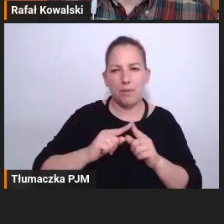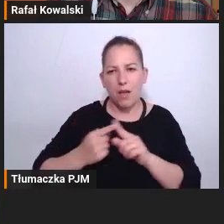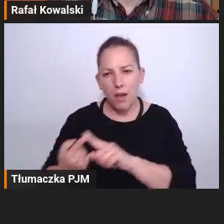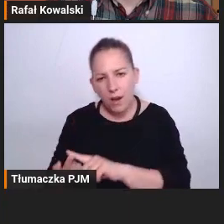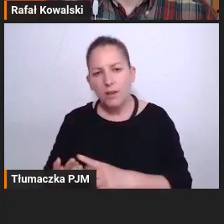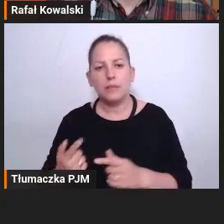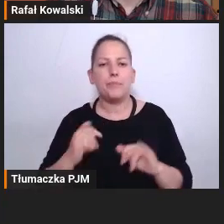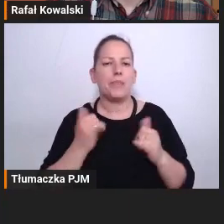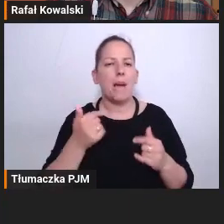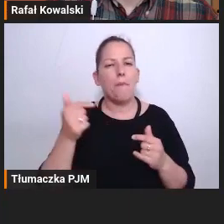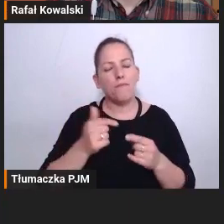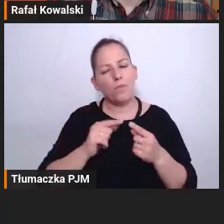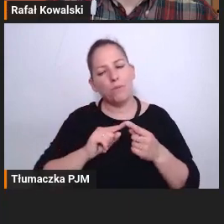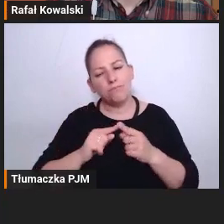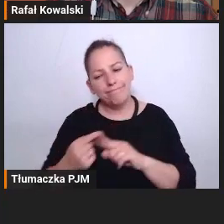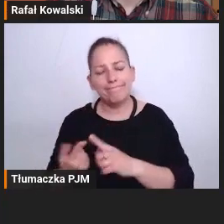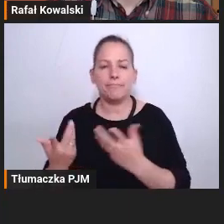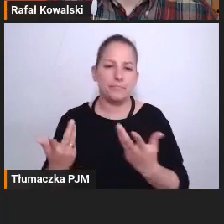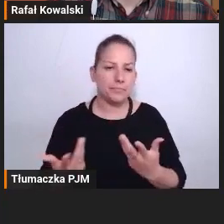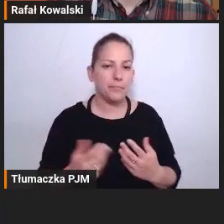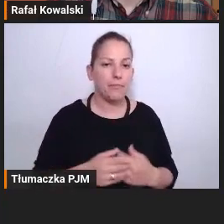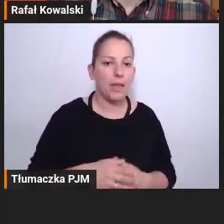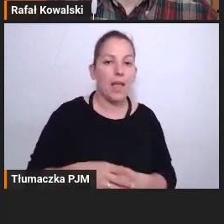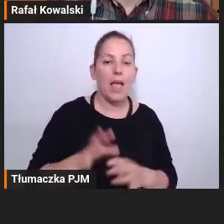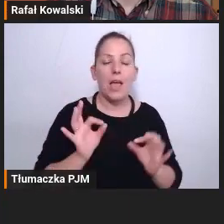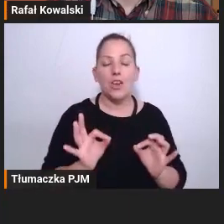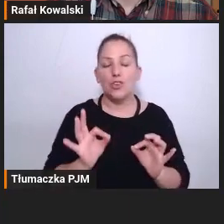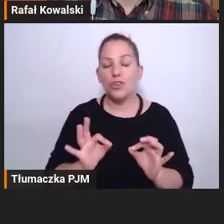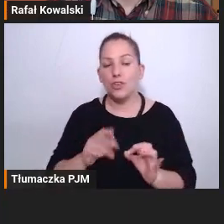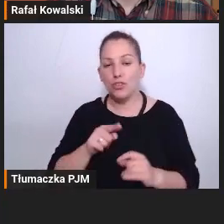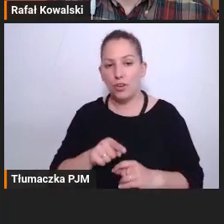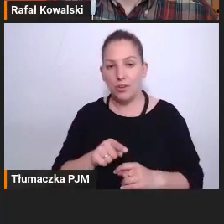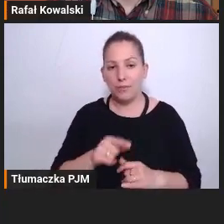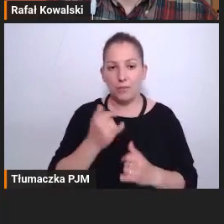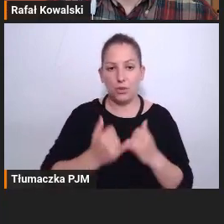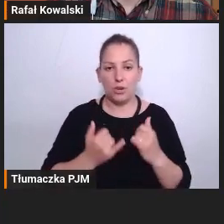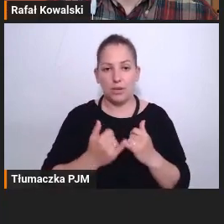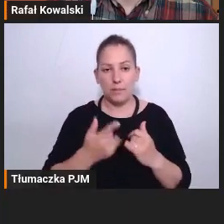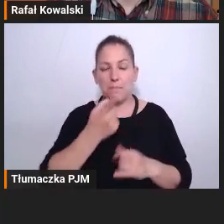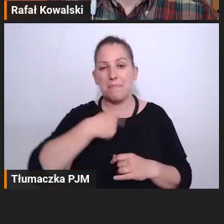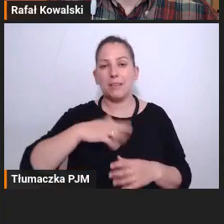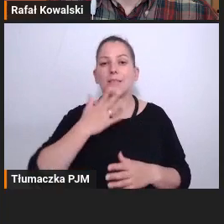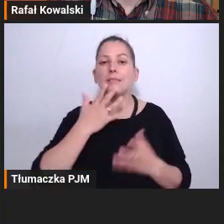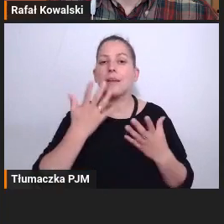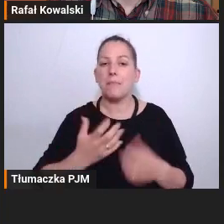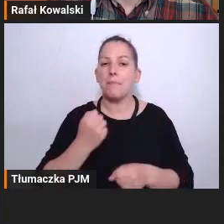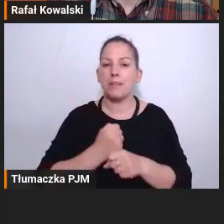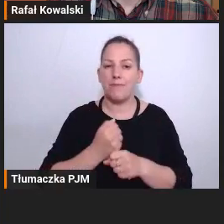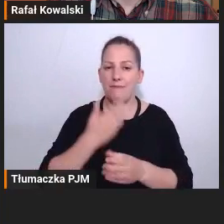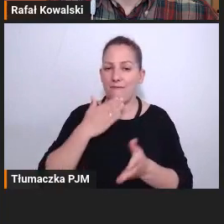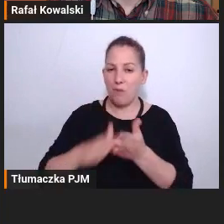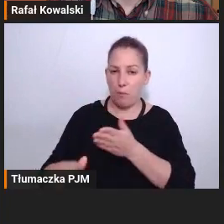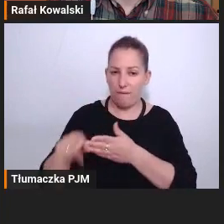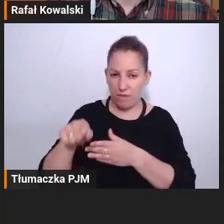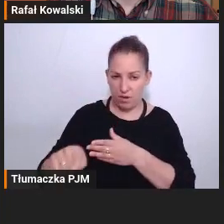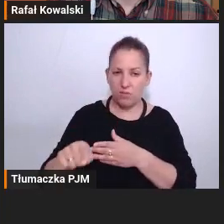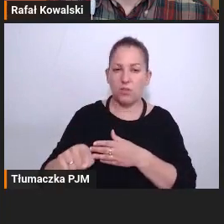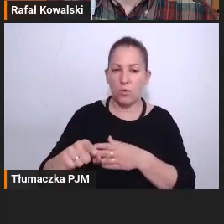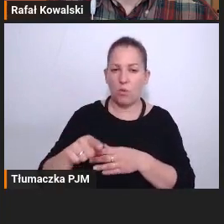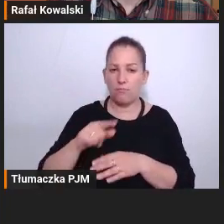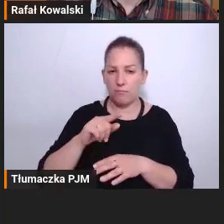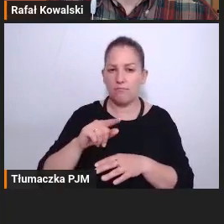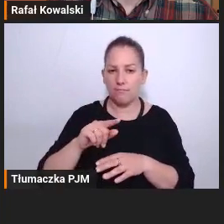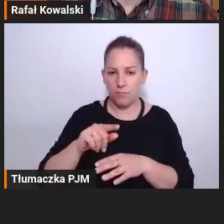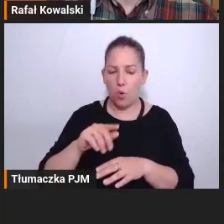to powinno być ujęte i tak dalej, i tak dalej. Na dzień dzisiejszy, jeżeli my chcemy pracownikowi wypowiedzieć umowę na